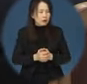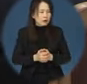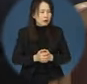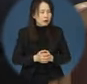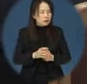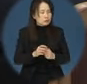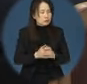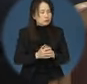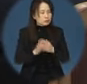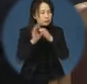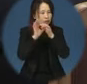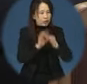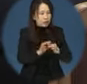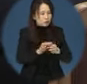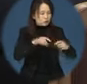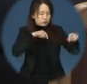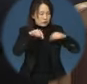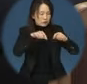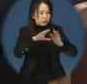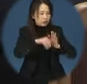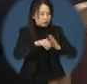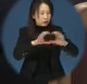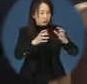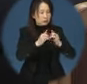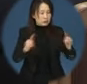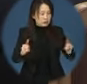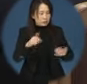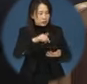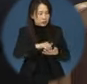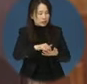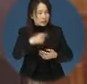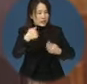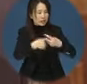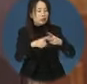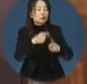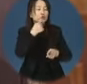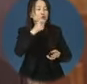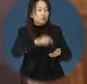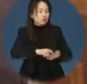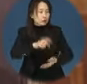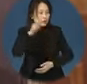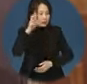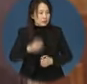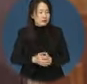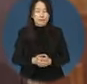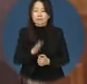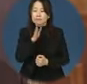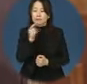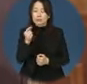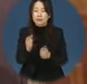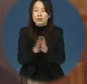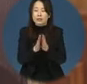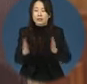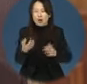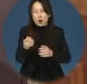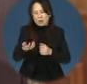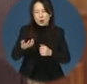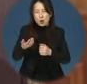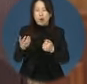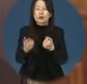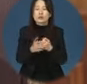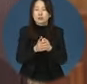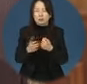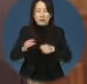변화가 생기면 아마 금방 우리 국민들이 이해할 것 같아요 그렇습니다 사실 이제 시행한 지가 얼마 안되요 그런 의미에서 책을 못하지만